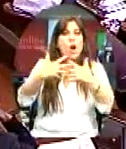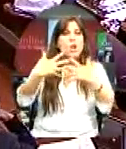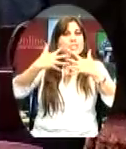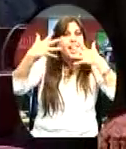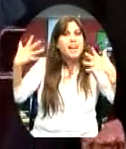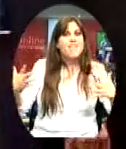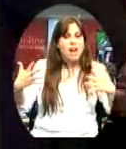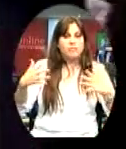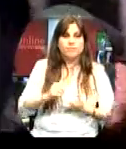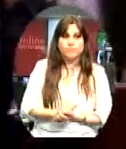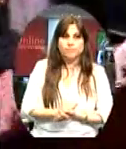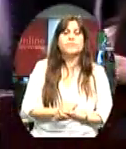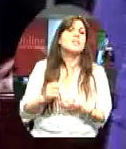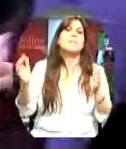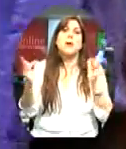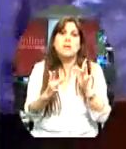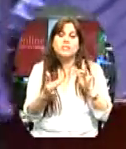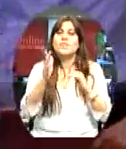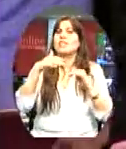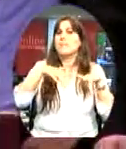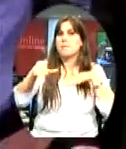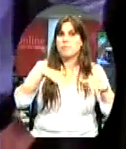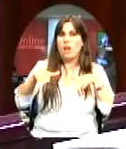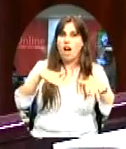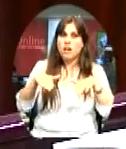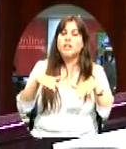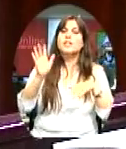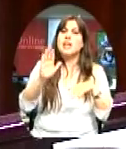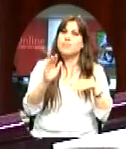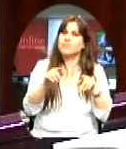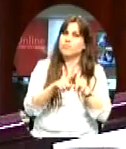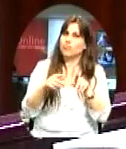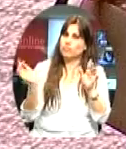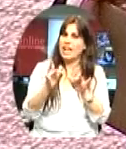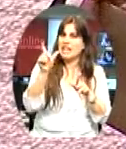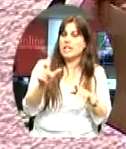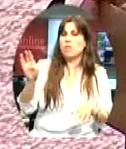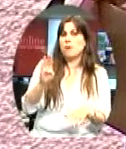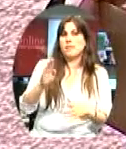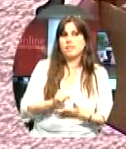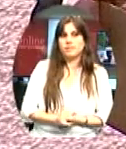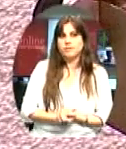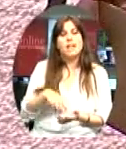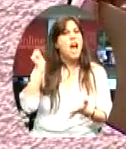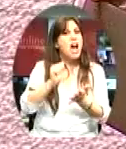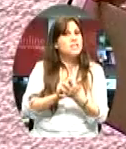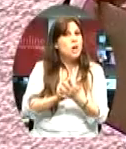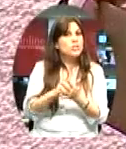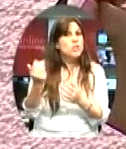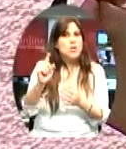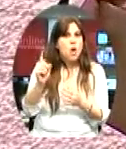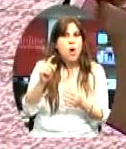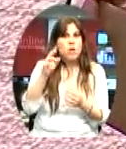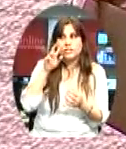סביבו, באופוזיציה וגם בממשלה, ושכוונה כנגד האיש בנימין נתניהו. העיתון הזה איננו מבית ימינה,